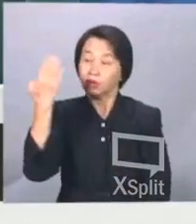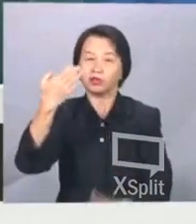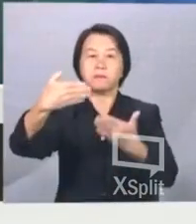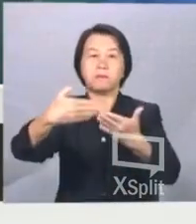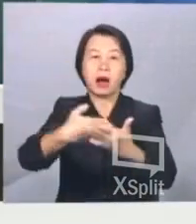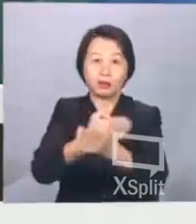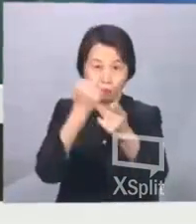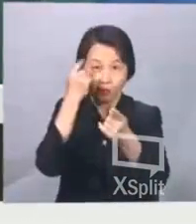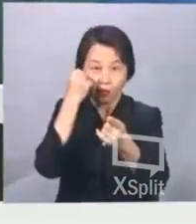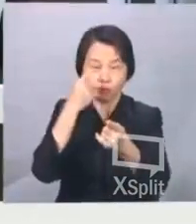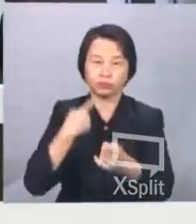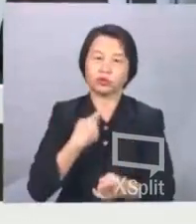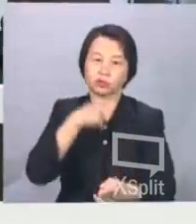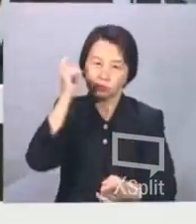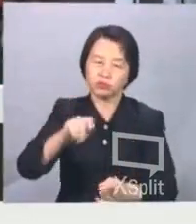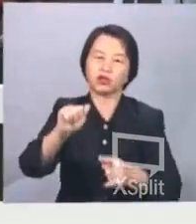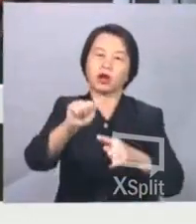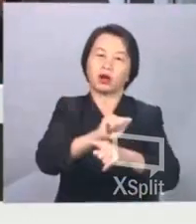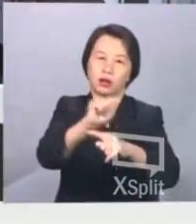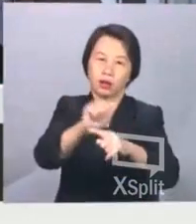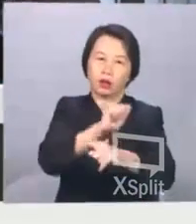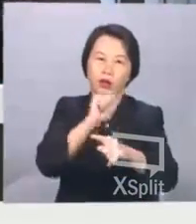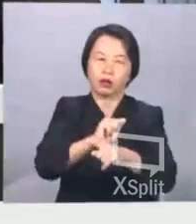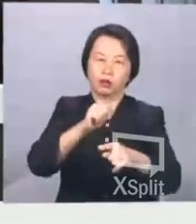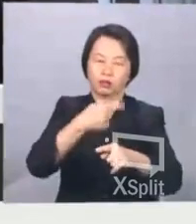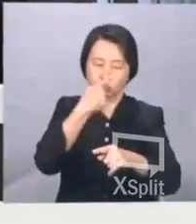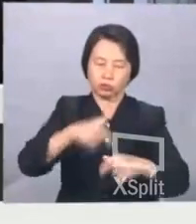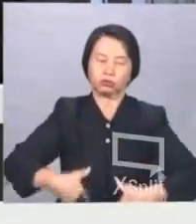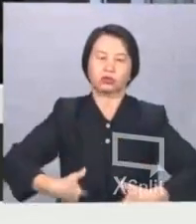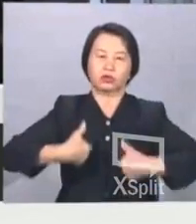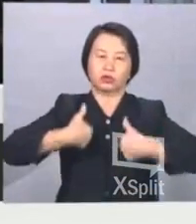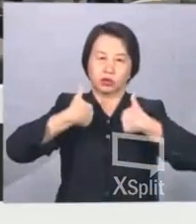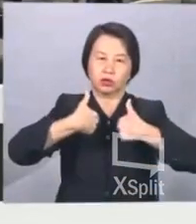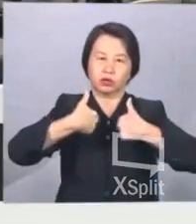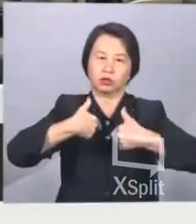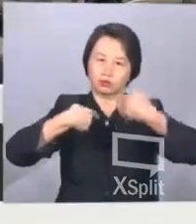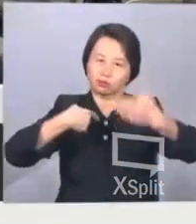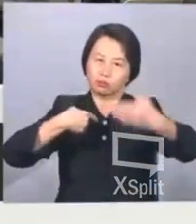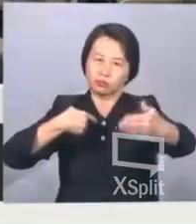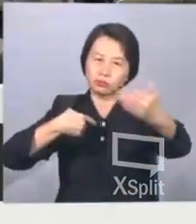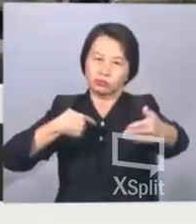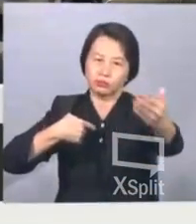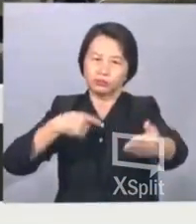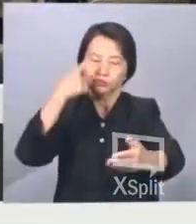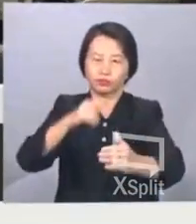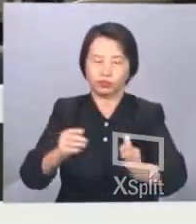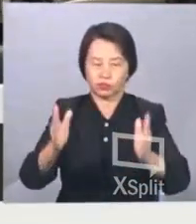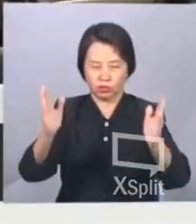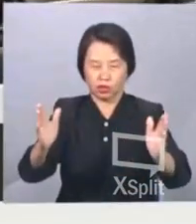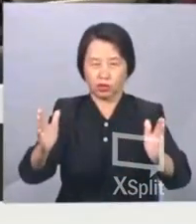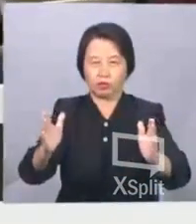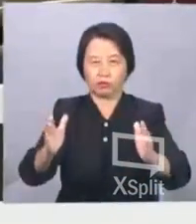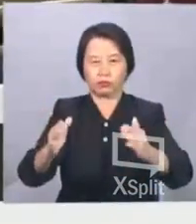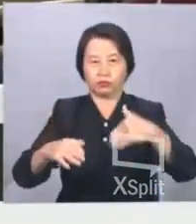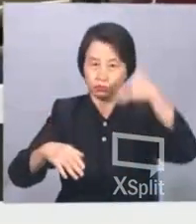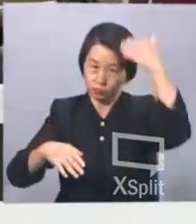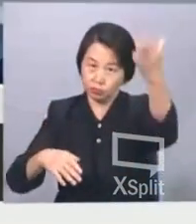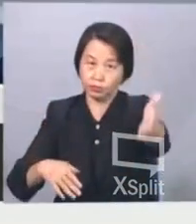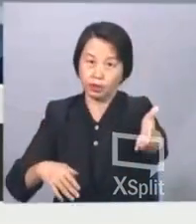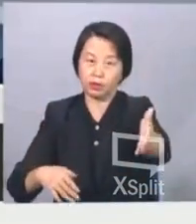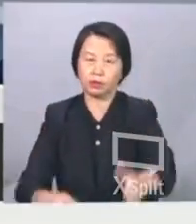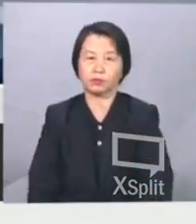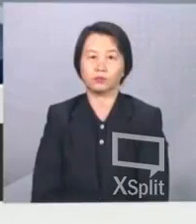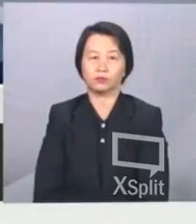bau yang mesti kita amalkan dalam menjalani kehidupan seharian untuk tempoh yang mendatang